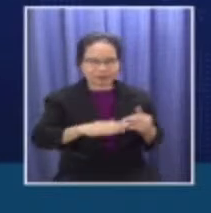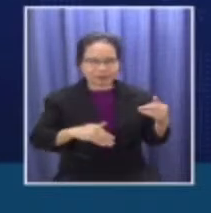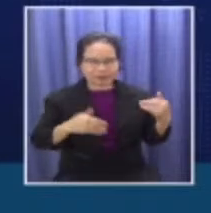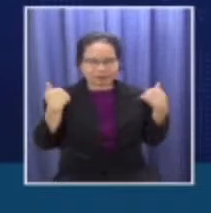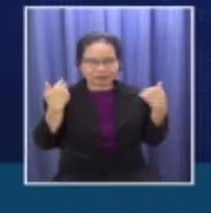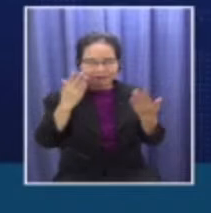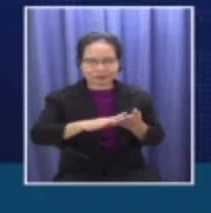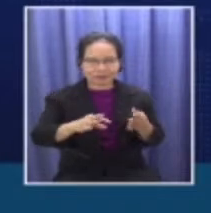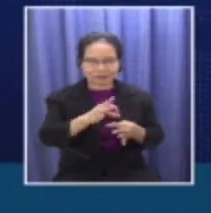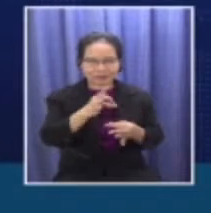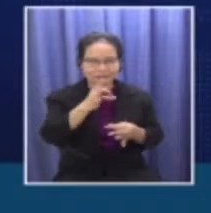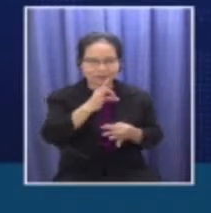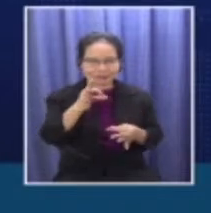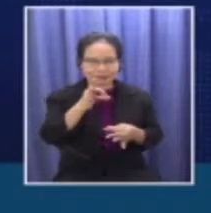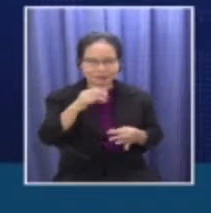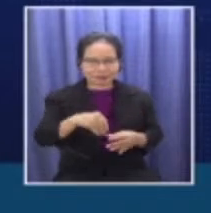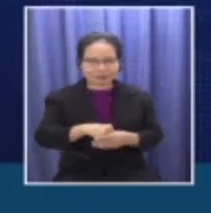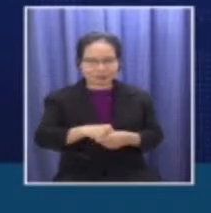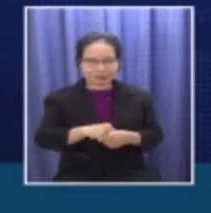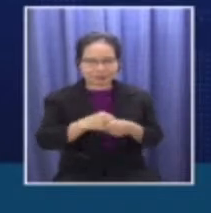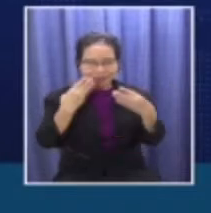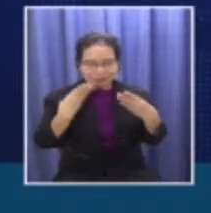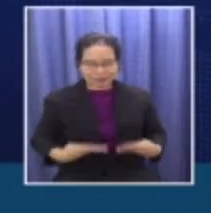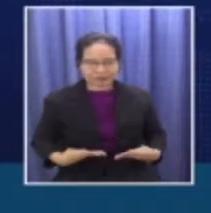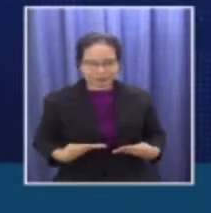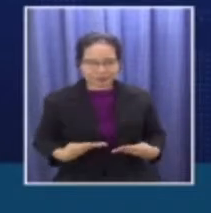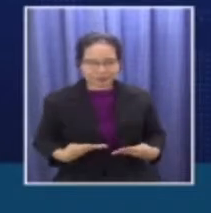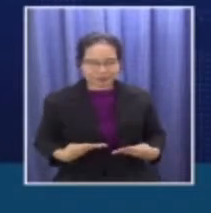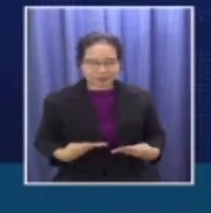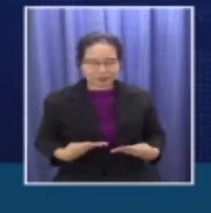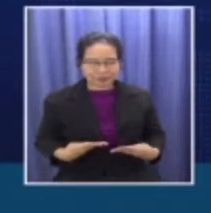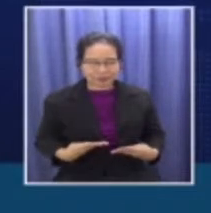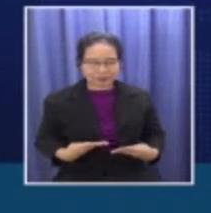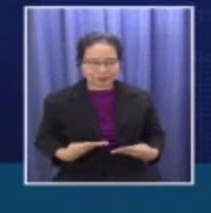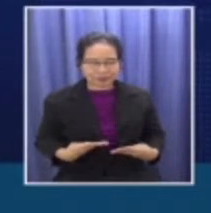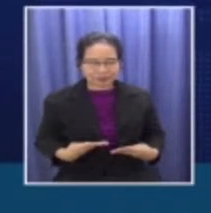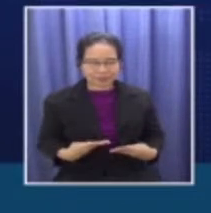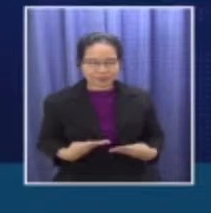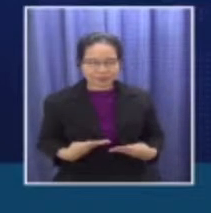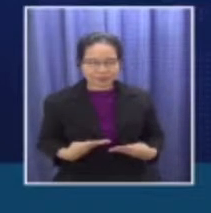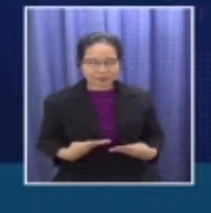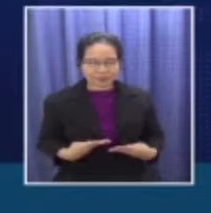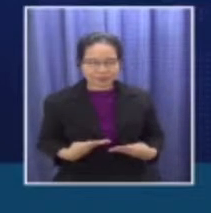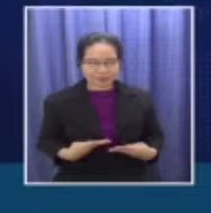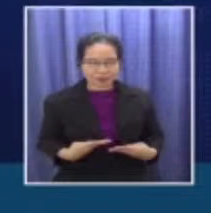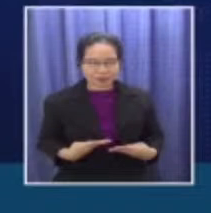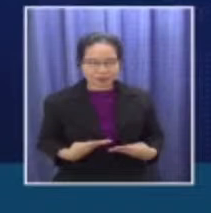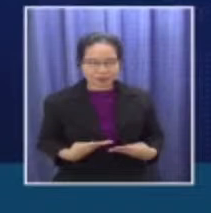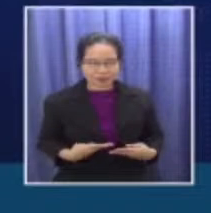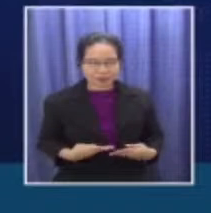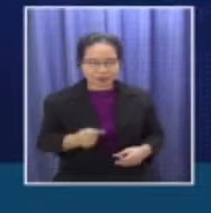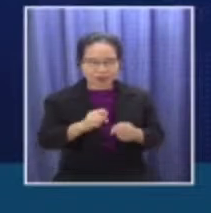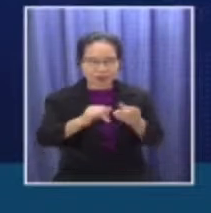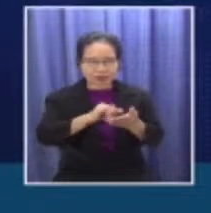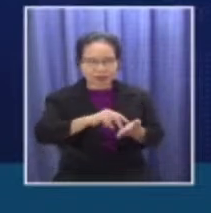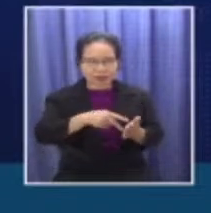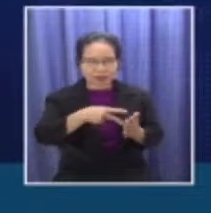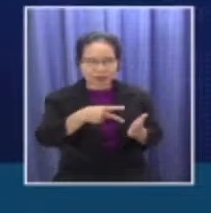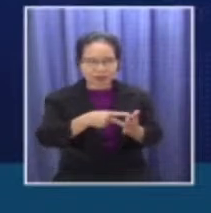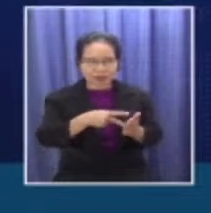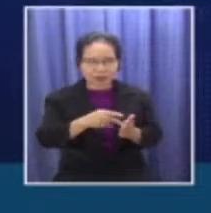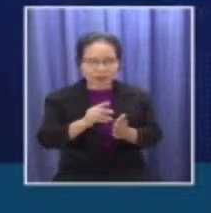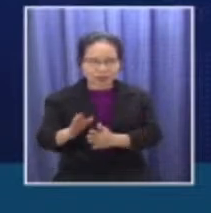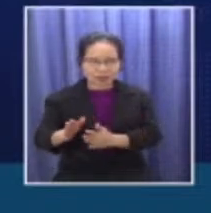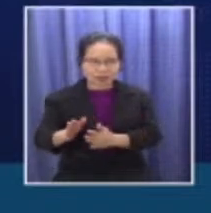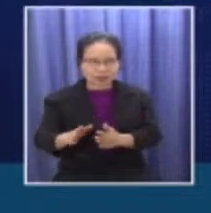SDA foɔ nwe prɛkonam no ɔbɛsɛ wɔarom firi sɛ ahɔmmɔne tem mprɛko mu